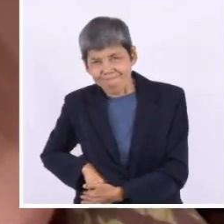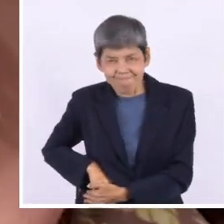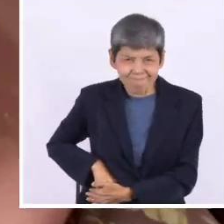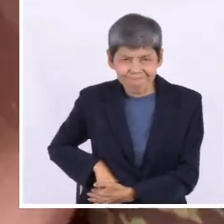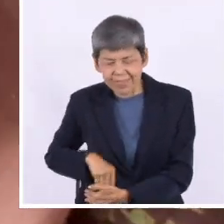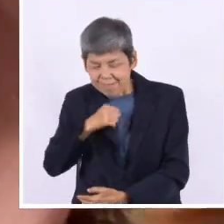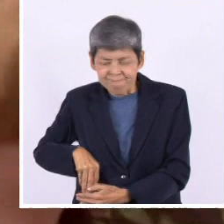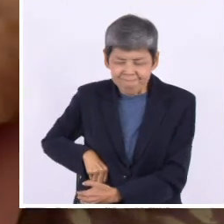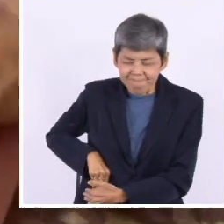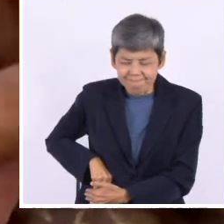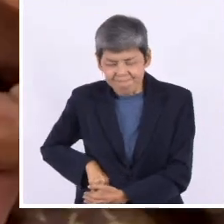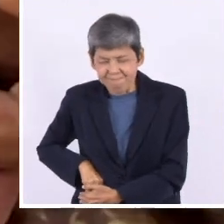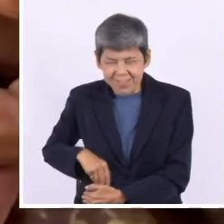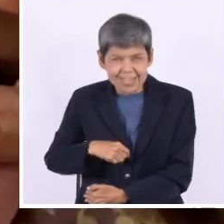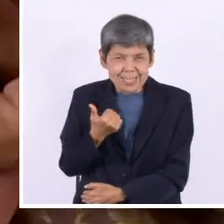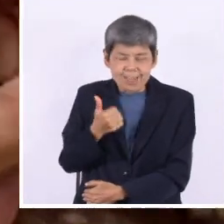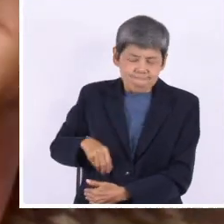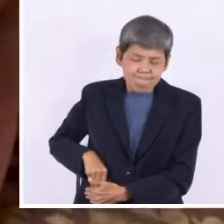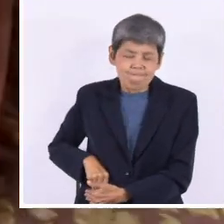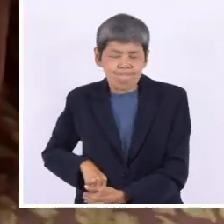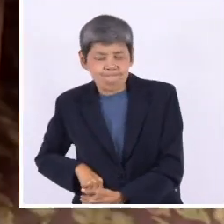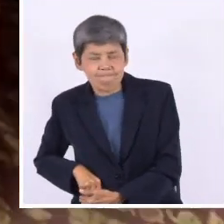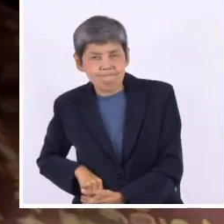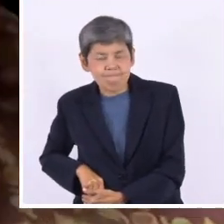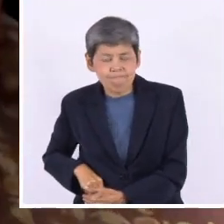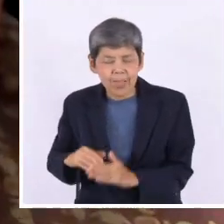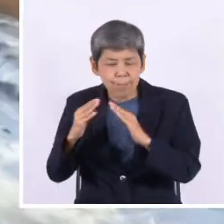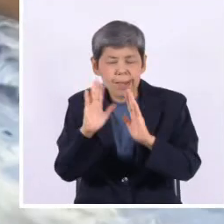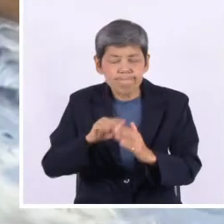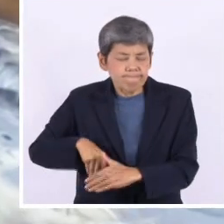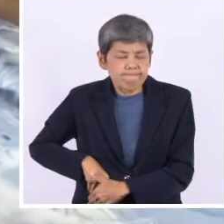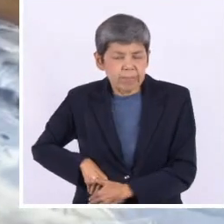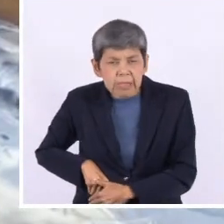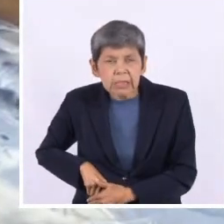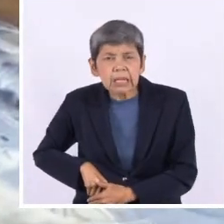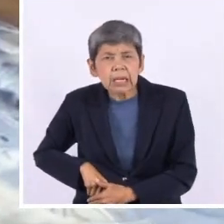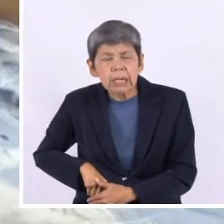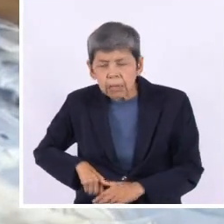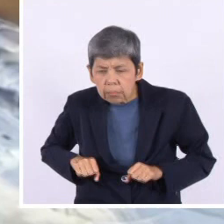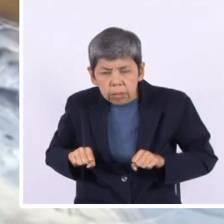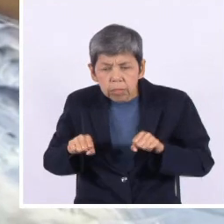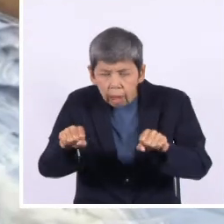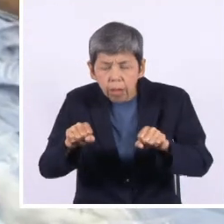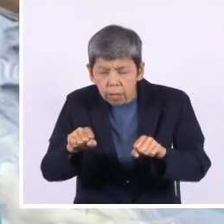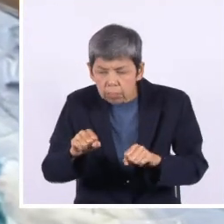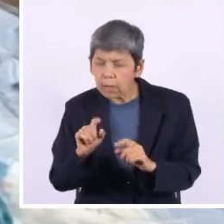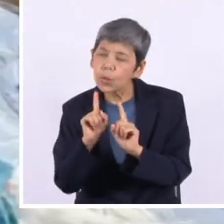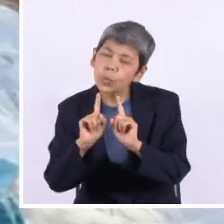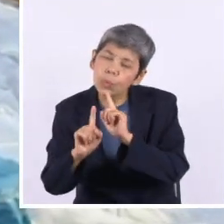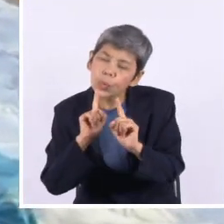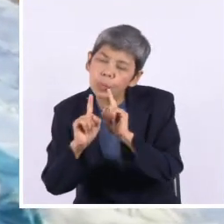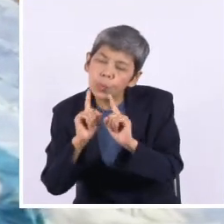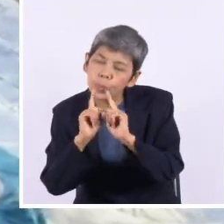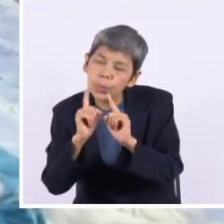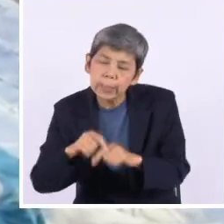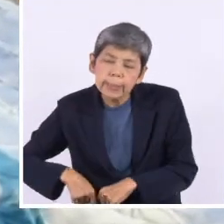คนแก่เนี่ยก็เก็บไว้กับตัวคิดว่าปลอดภัยนั่นแหละไม่ได้ไปไว้ในมุ้งในบ้านอะไรหรอกแต่แม้คิดดูสิภัยมาถึงตัวค่ะมาประกบมานั่งข้างๆ